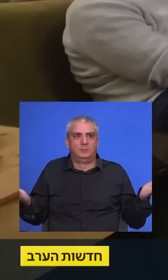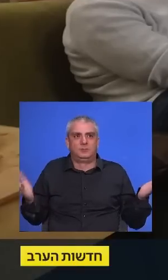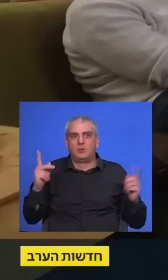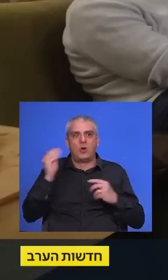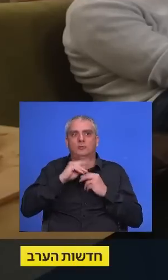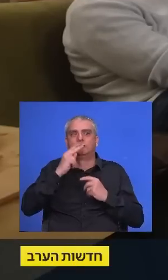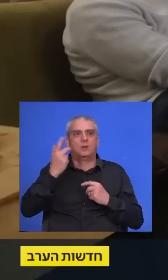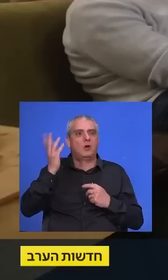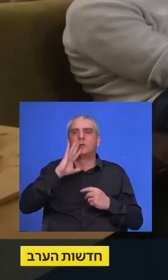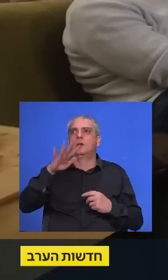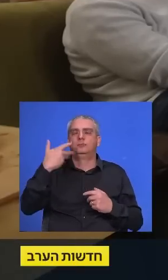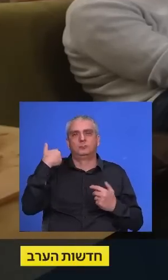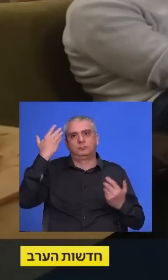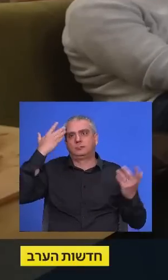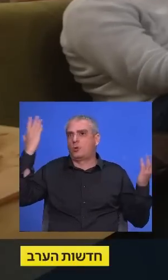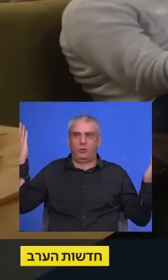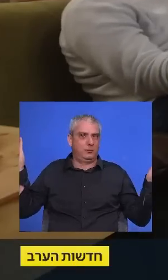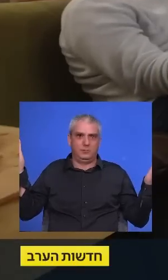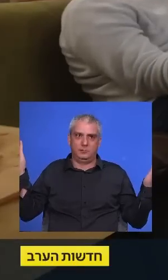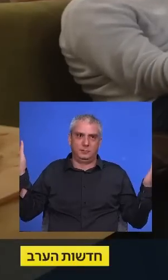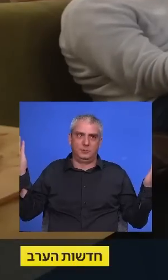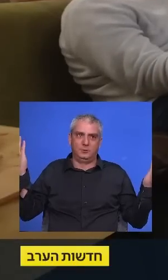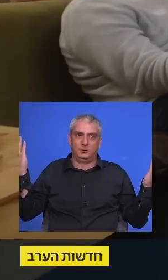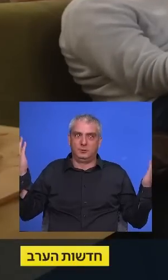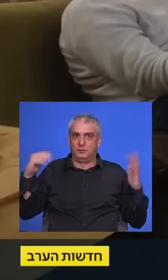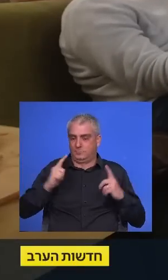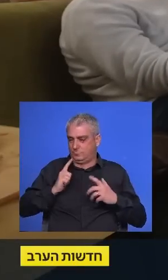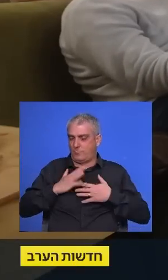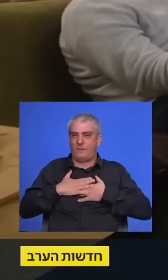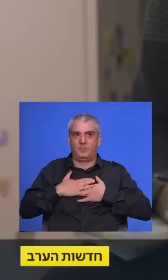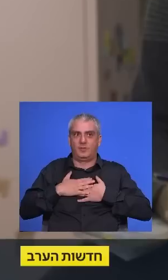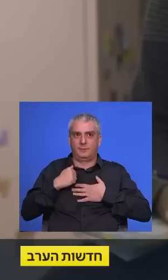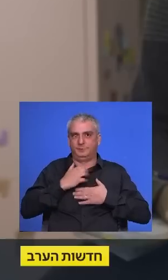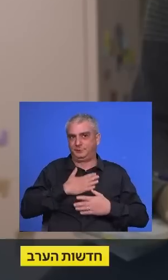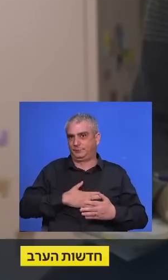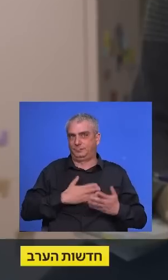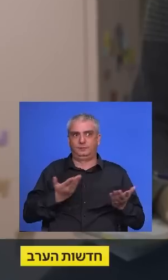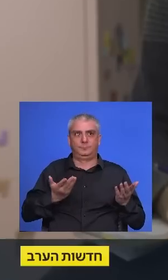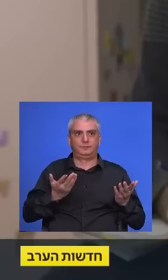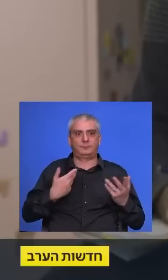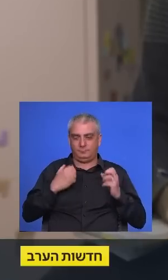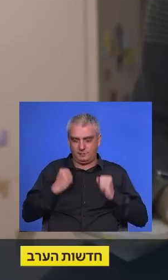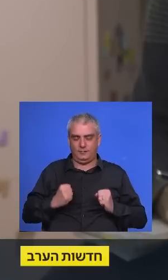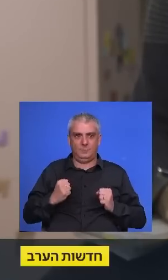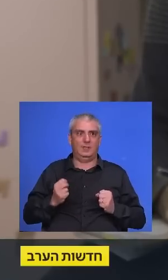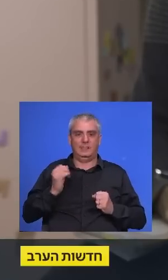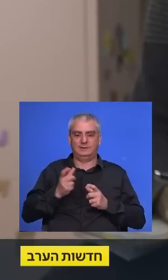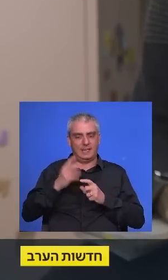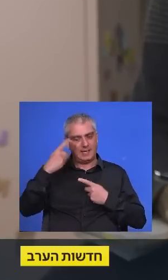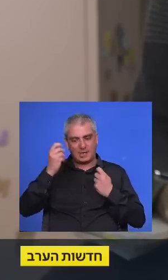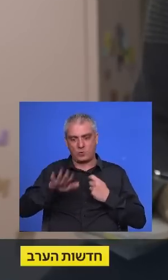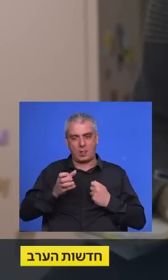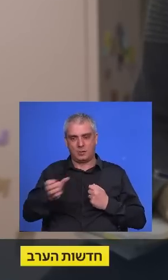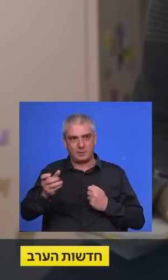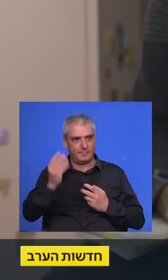שנתיים, אני לא יודע מה יקרה עוד 5 שנים. גם ברמה האישית אני רוצה שאיזושהי ודאות לאיזה מסגרות חינוך הילדים שלי ילכו,